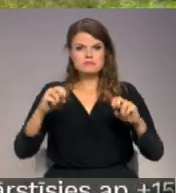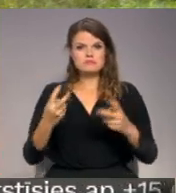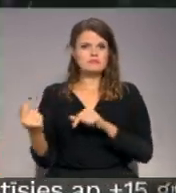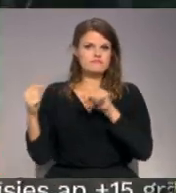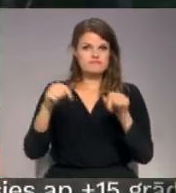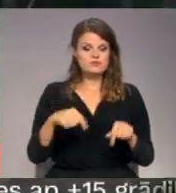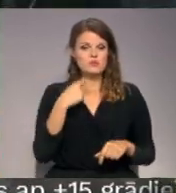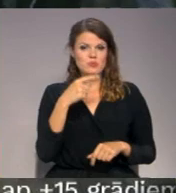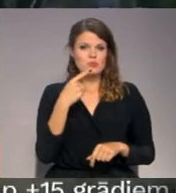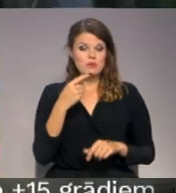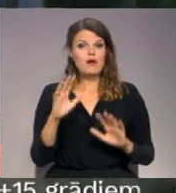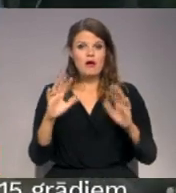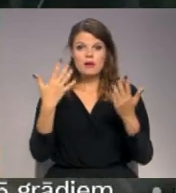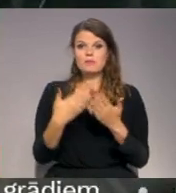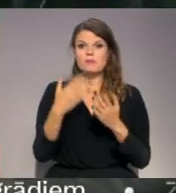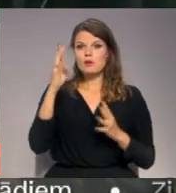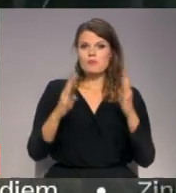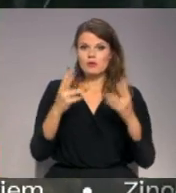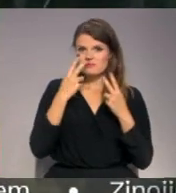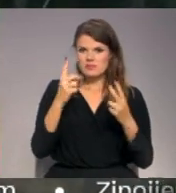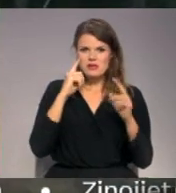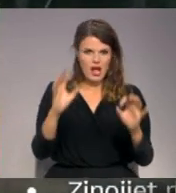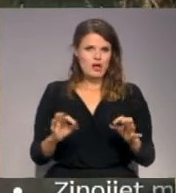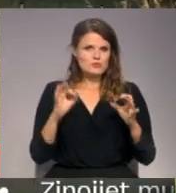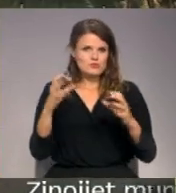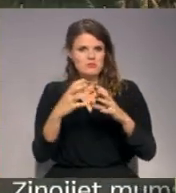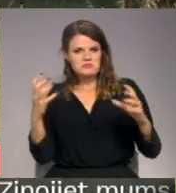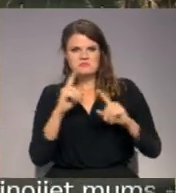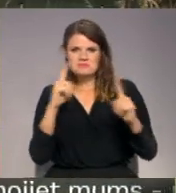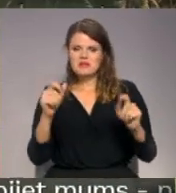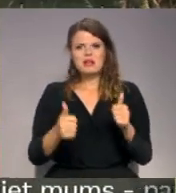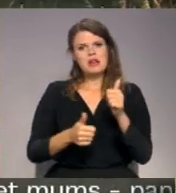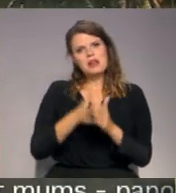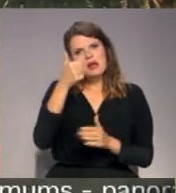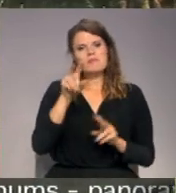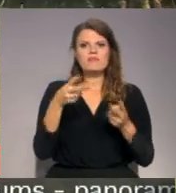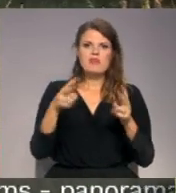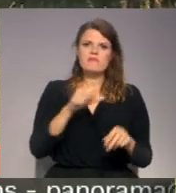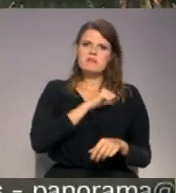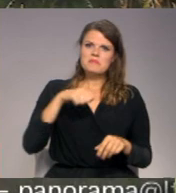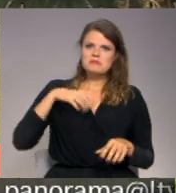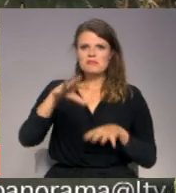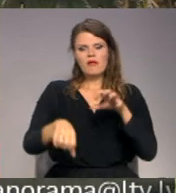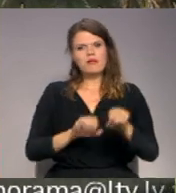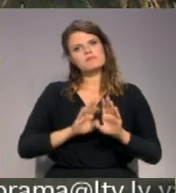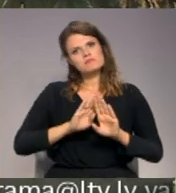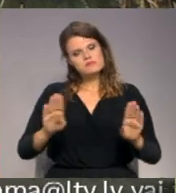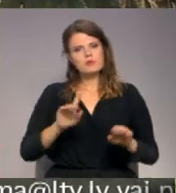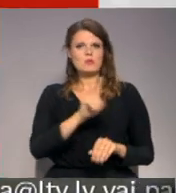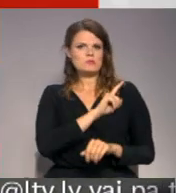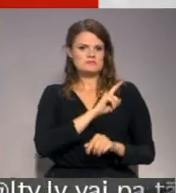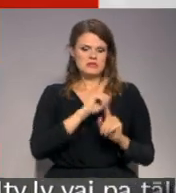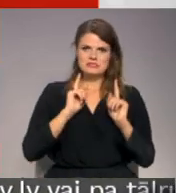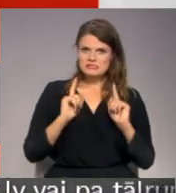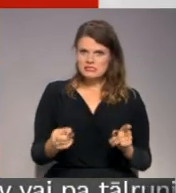speciālisti uzsver, gadījumā, ja mežā atrasts aizdomīgs priekšmets, nevajadzētu rīkoties pārgalvīgi un svarīgi ir ievērot